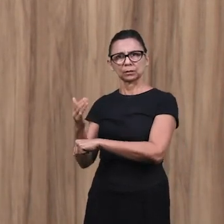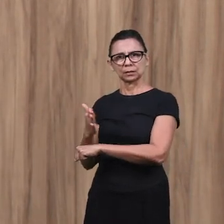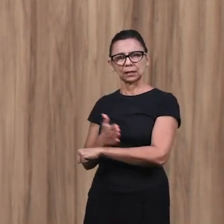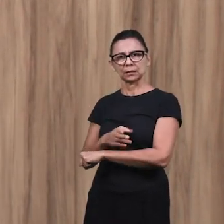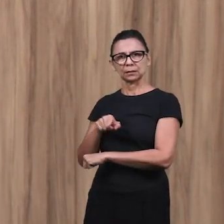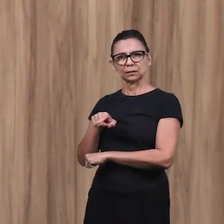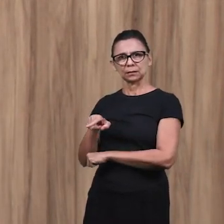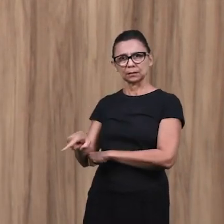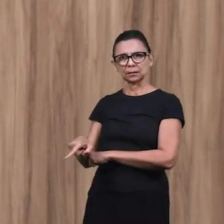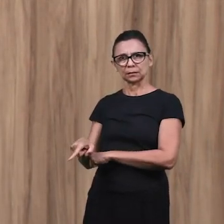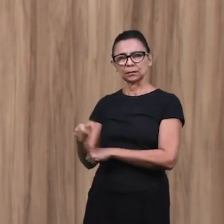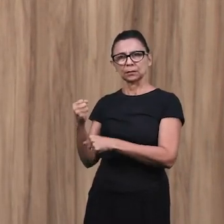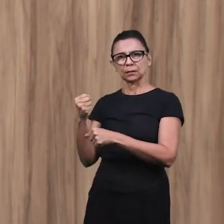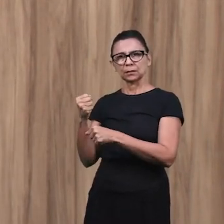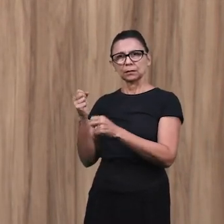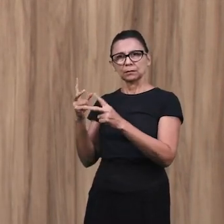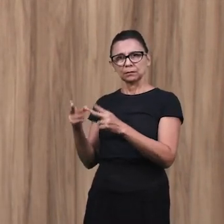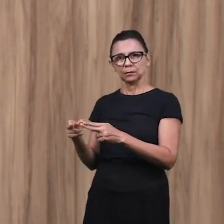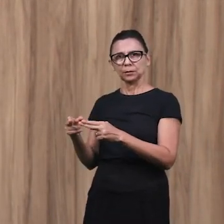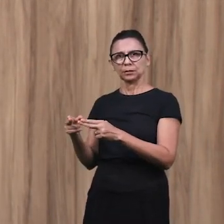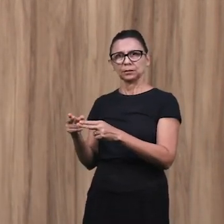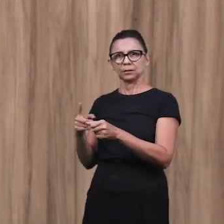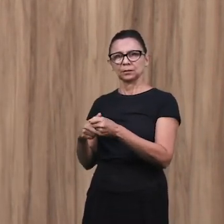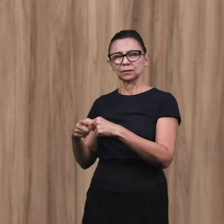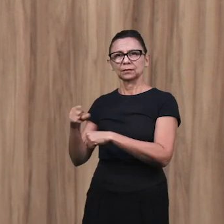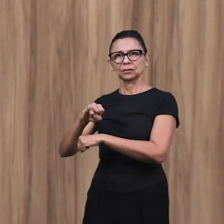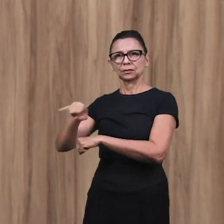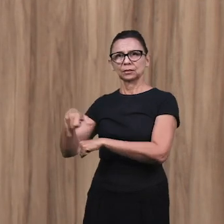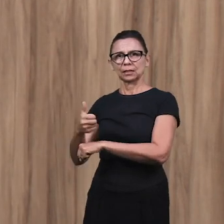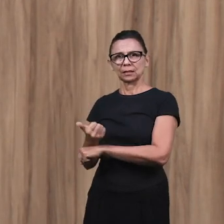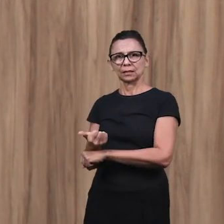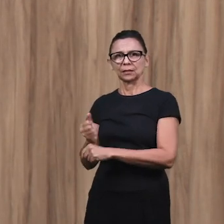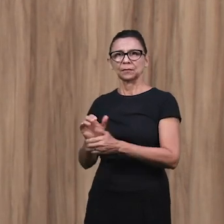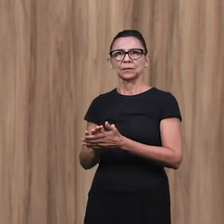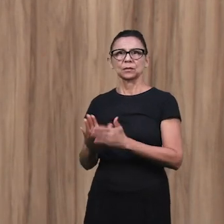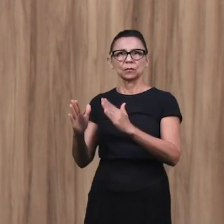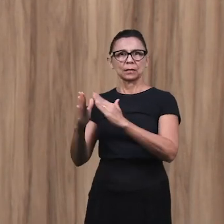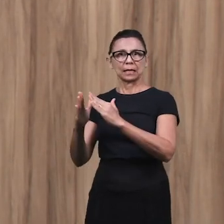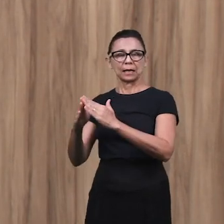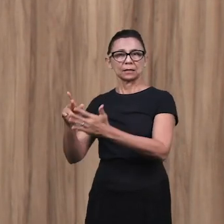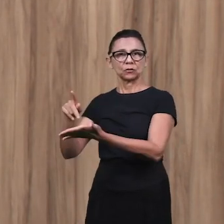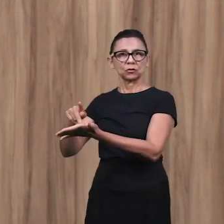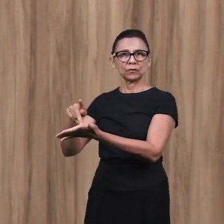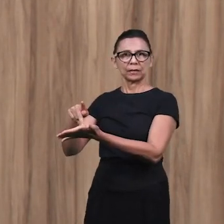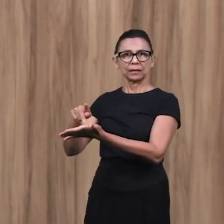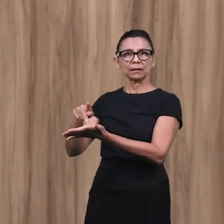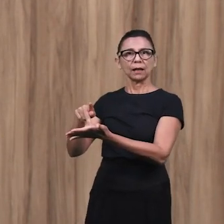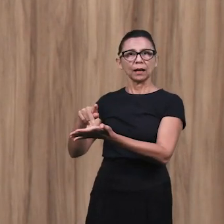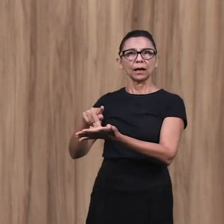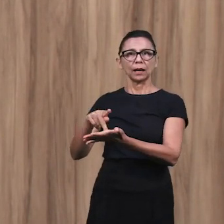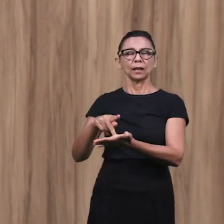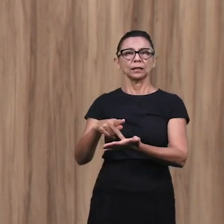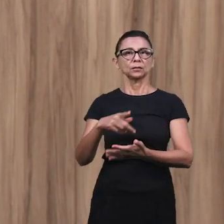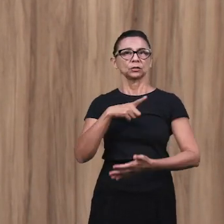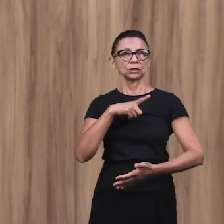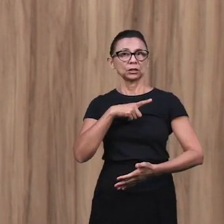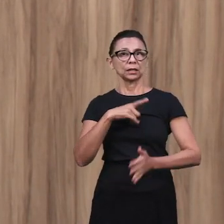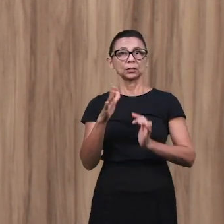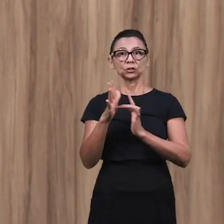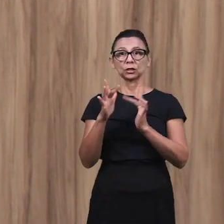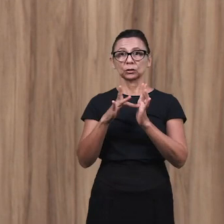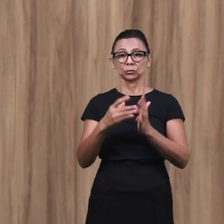des foyers de vérité, parce que Jésus habite au milieu de notre foyer. Et nos vies, nos